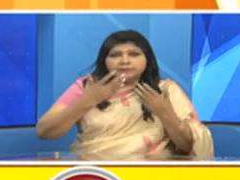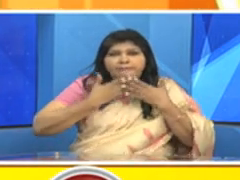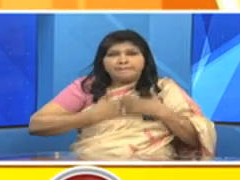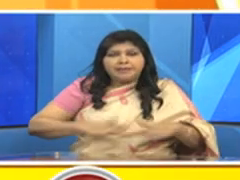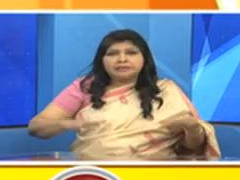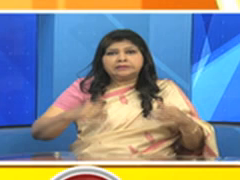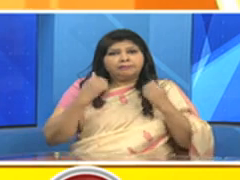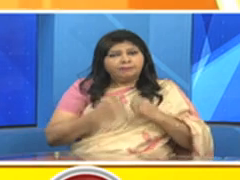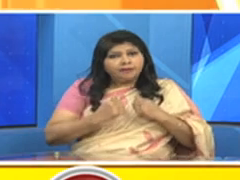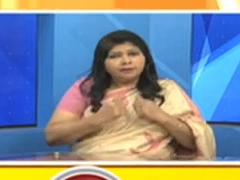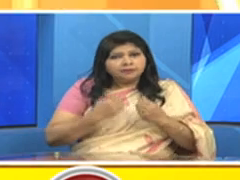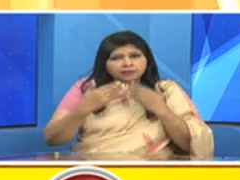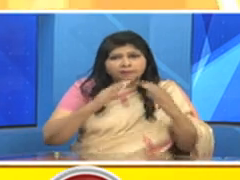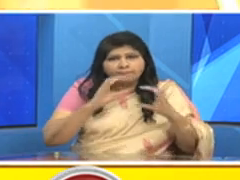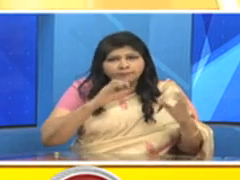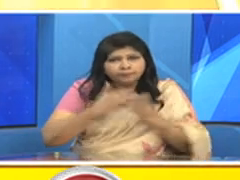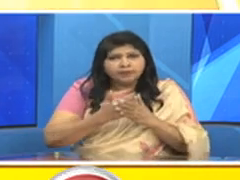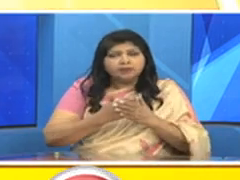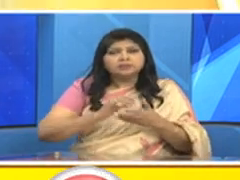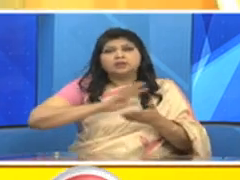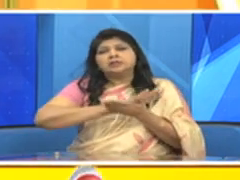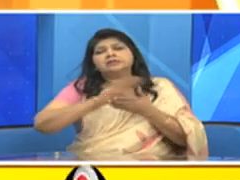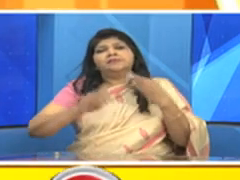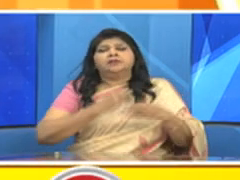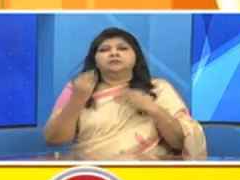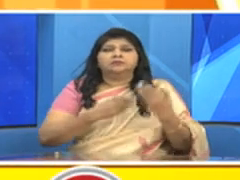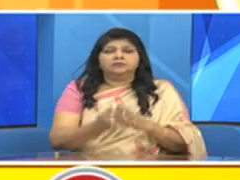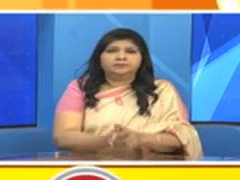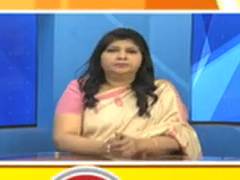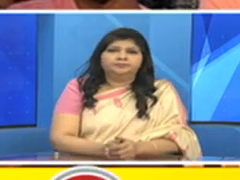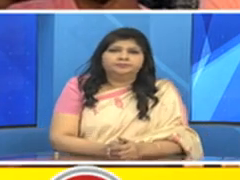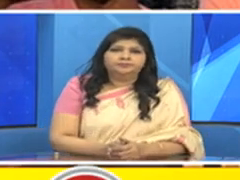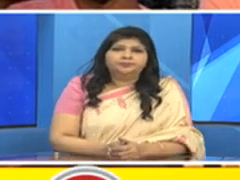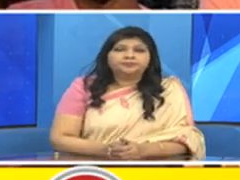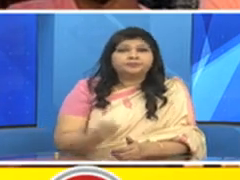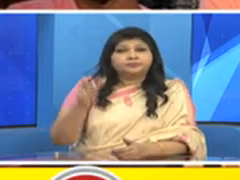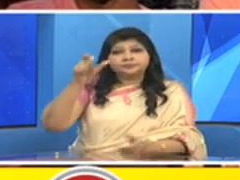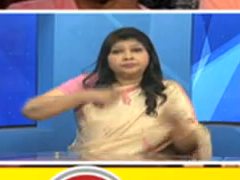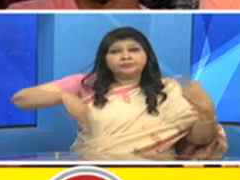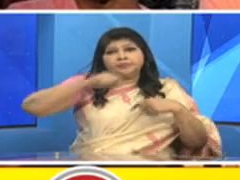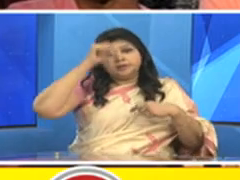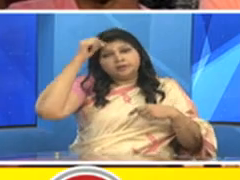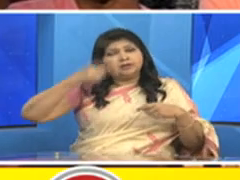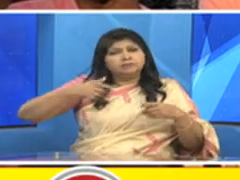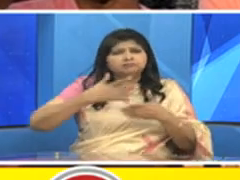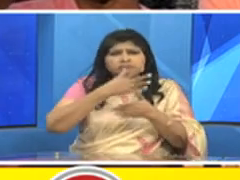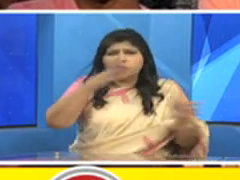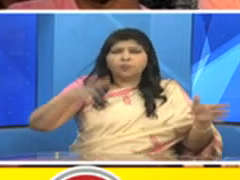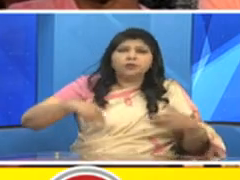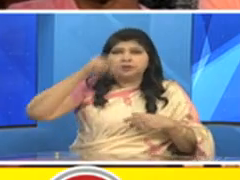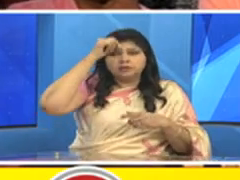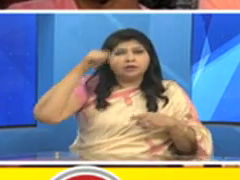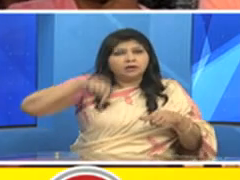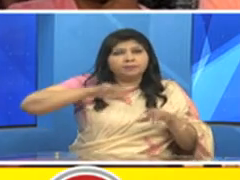साथ ईमानदारी से चर्चा करके सुलझाया जा रहा है। देश के किसी भी कोने में अब